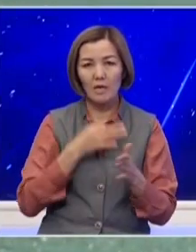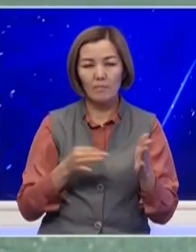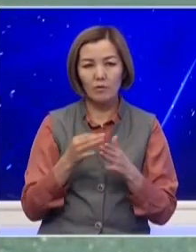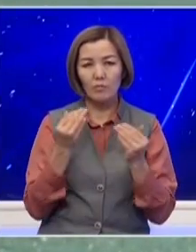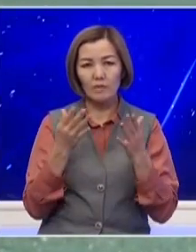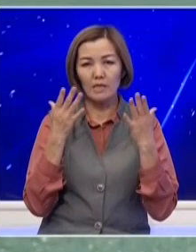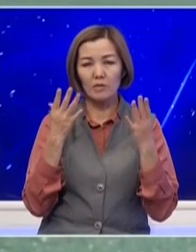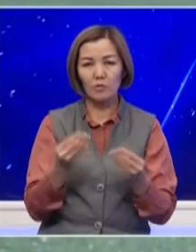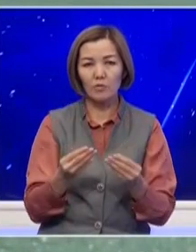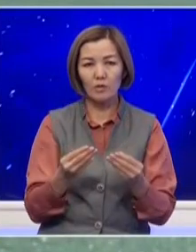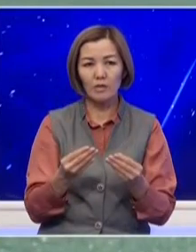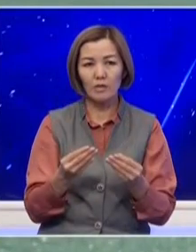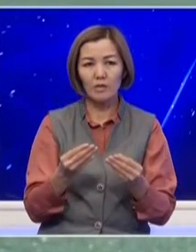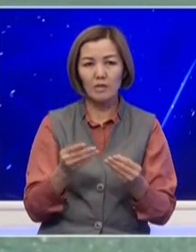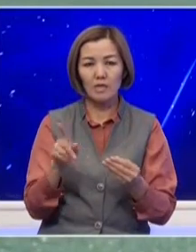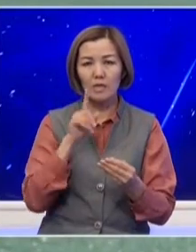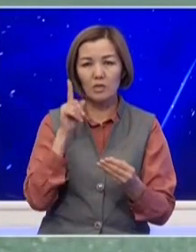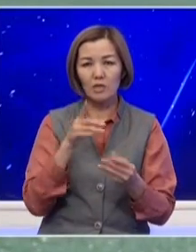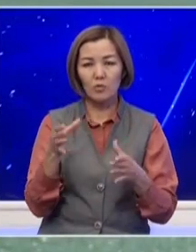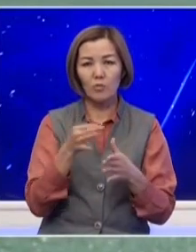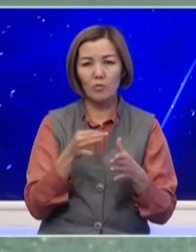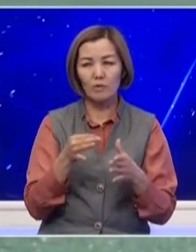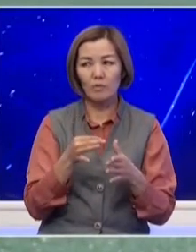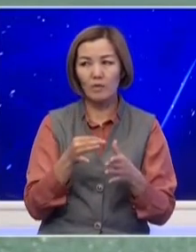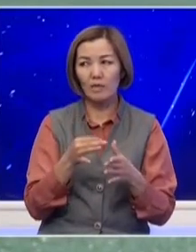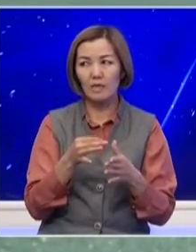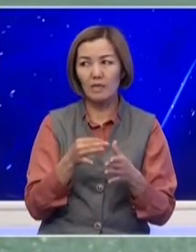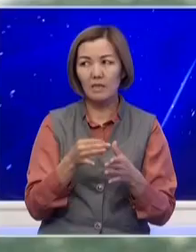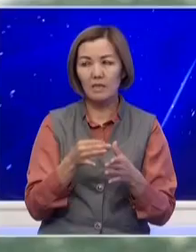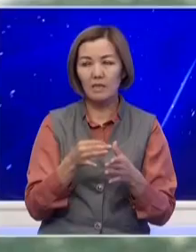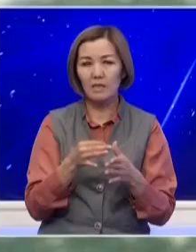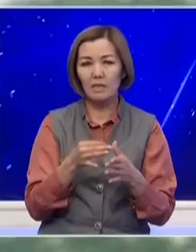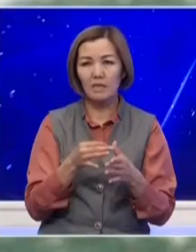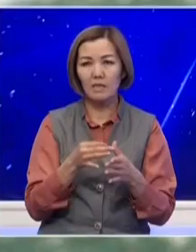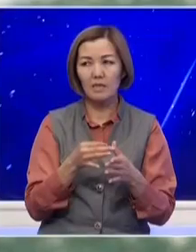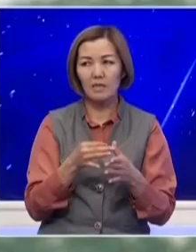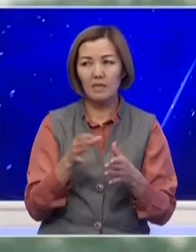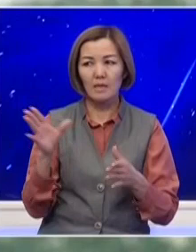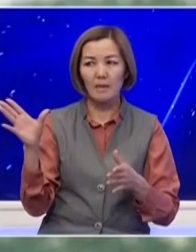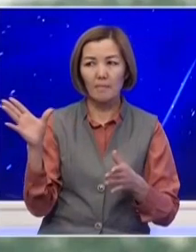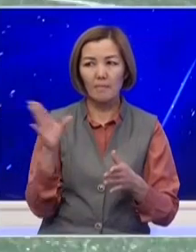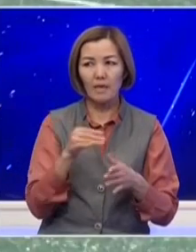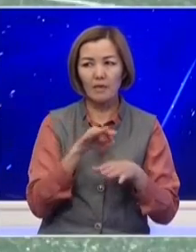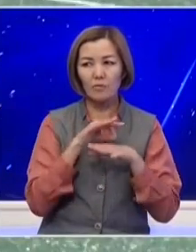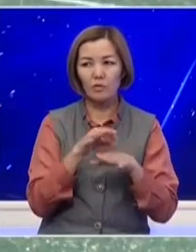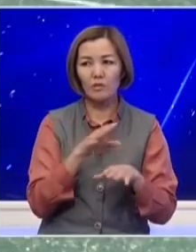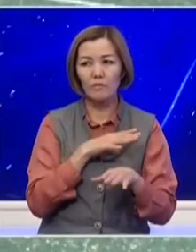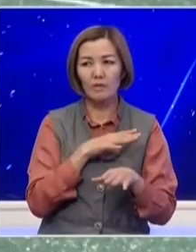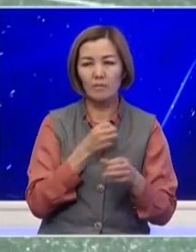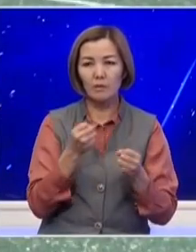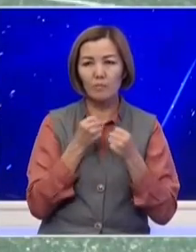қазір бізде жас облыс болғаннан кейін кішкене осы мына базы жақтарынан барлық нәрселерді өткізіп жатырмыз. Біз